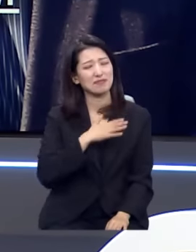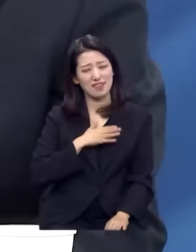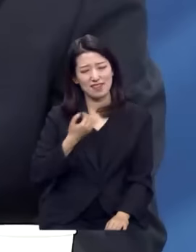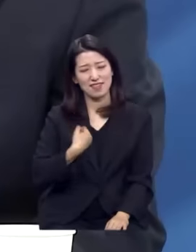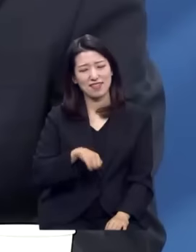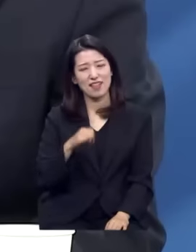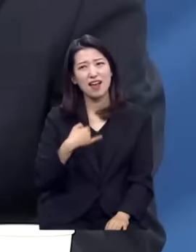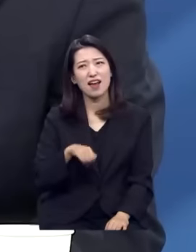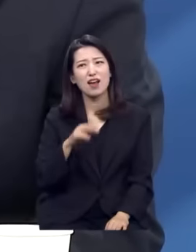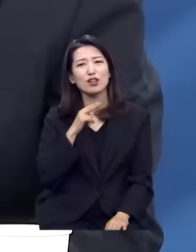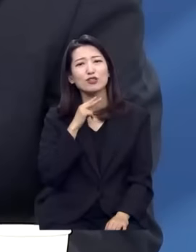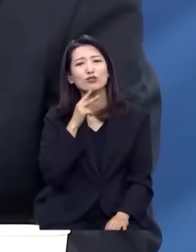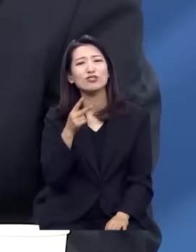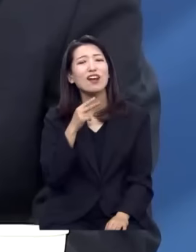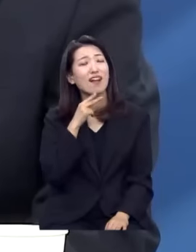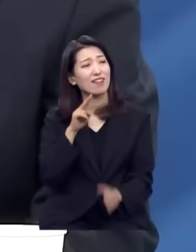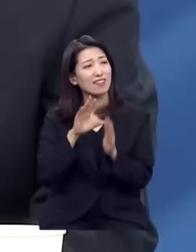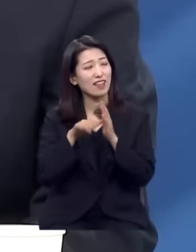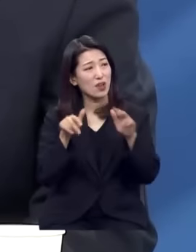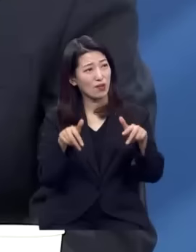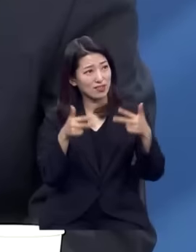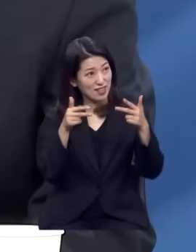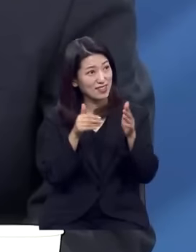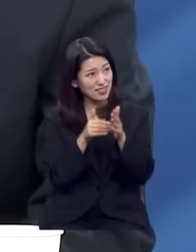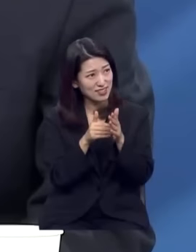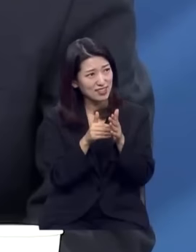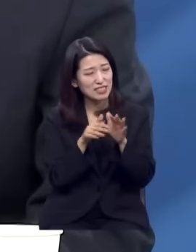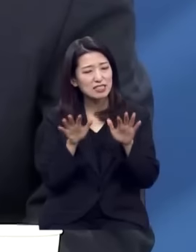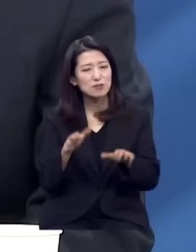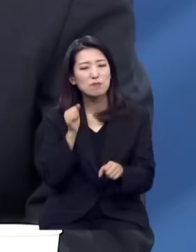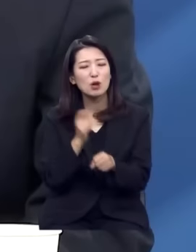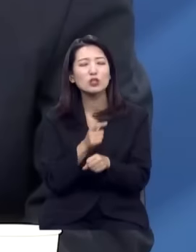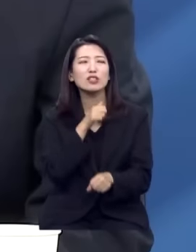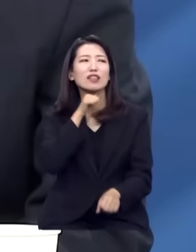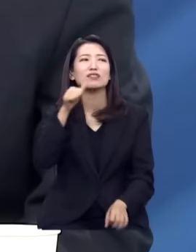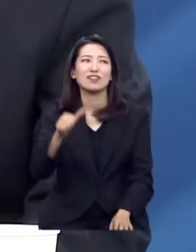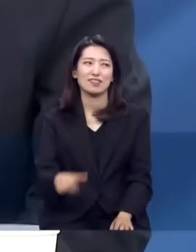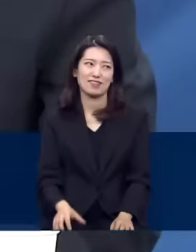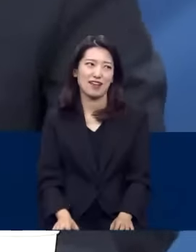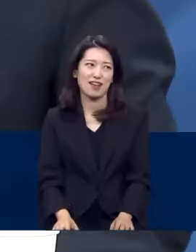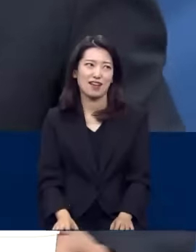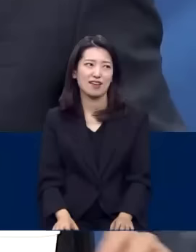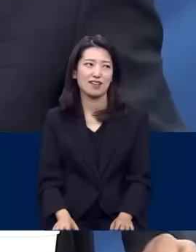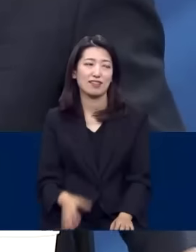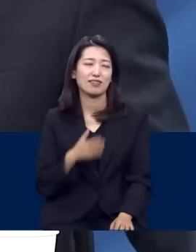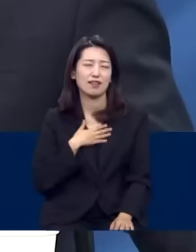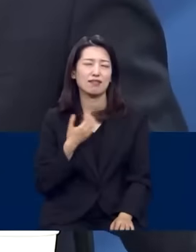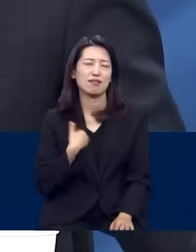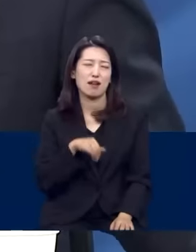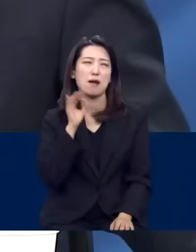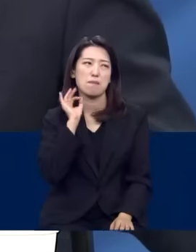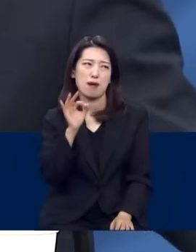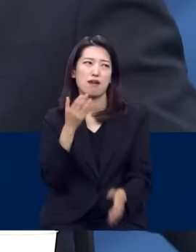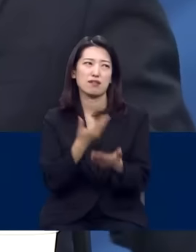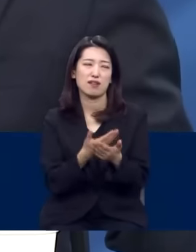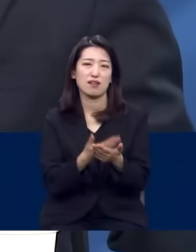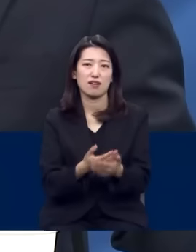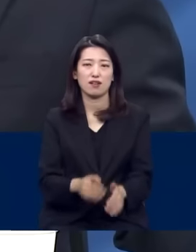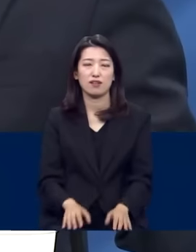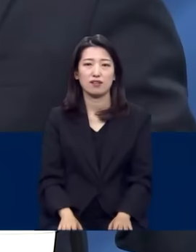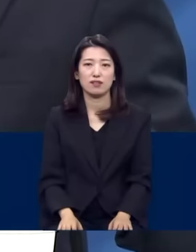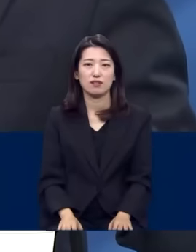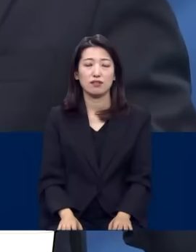때 봤죠 다섯 살 이만큼 컸어요 이거 보라고 얘기를 했다는 건데 보면요 뭘 바한 걸까요 그러니까 김건희 여사에게 이제 자신과